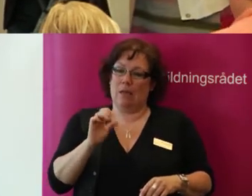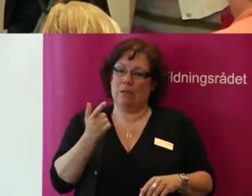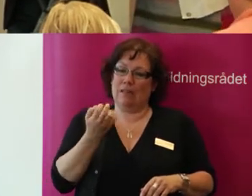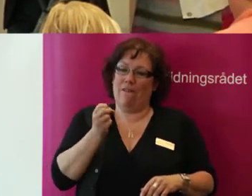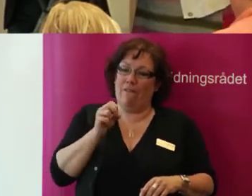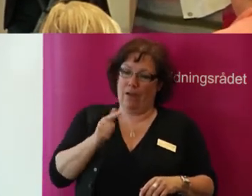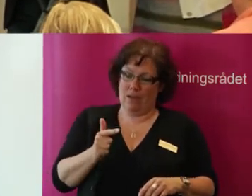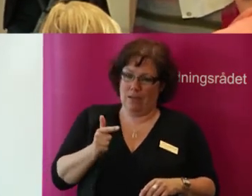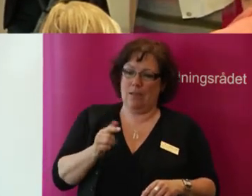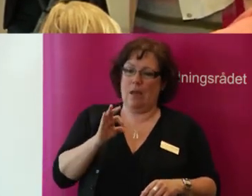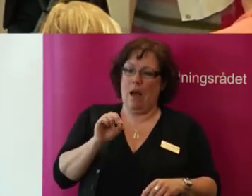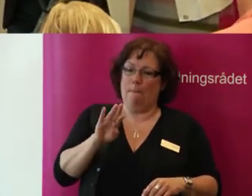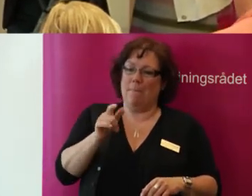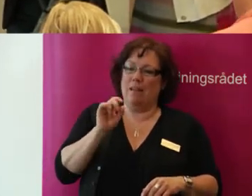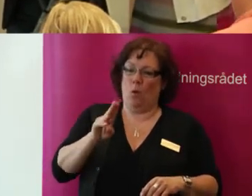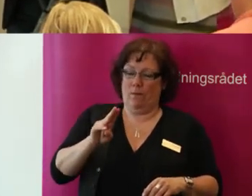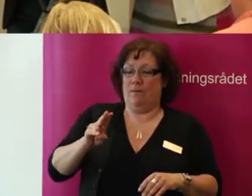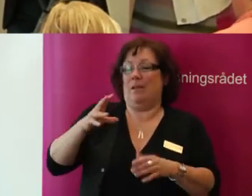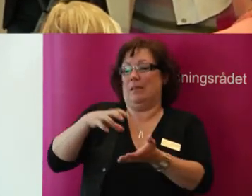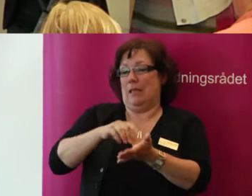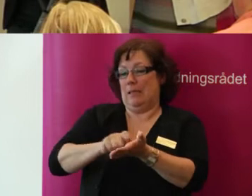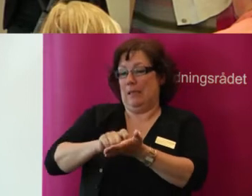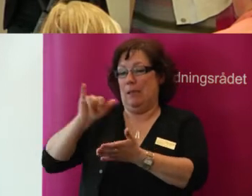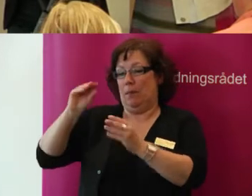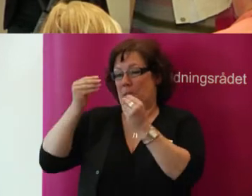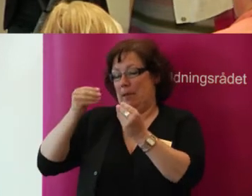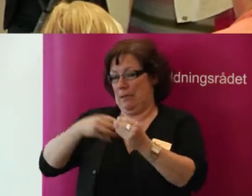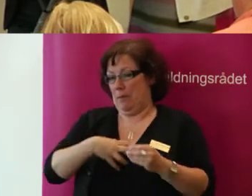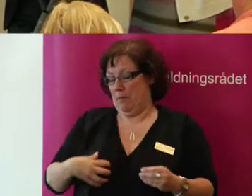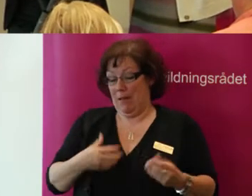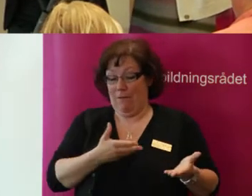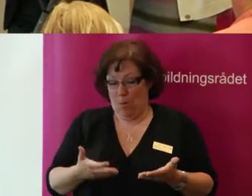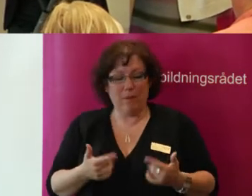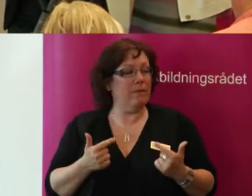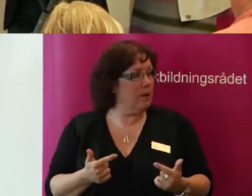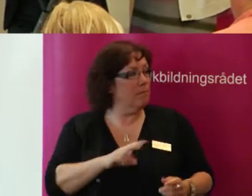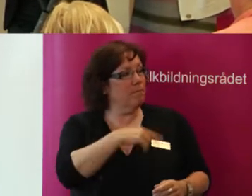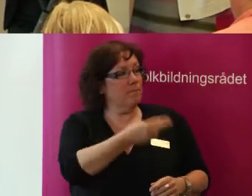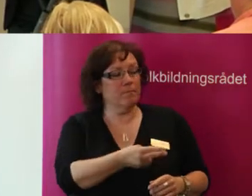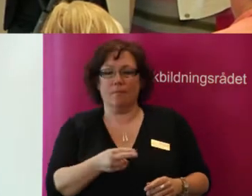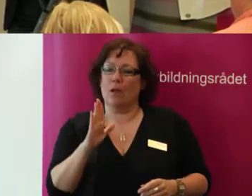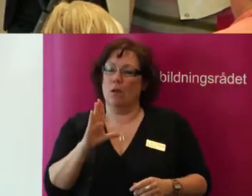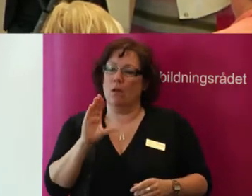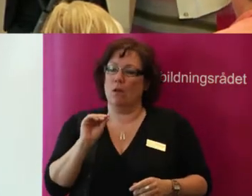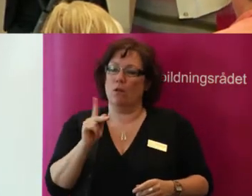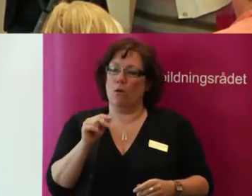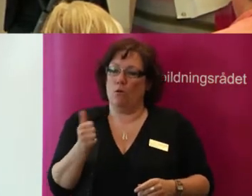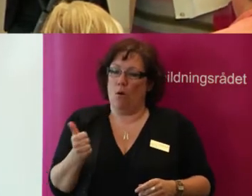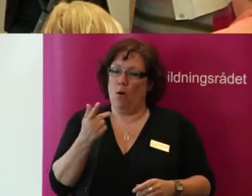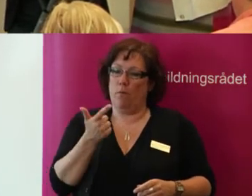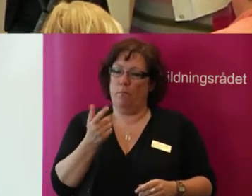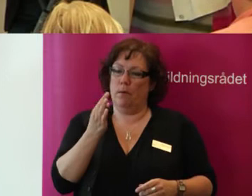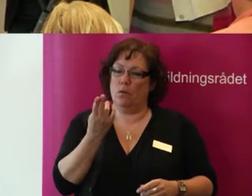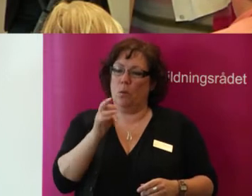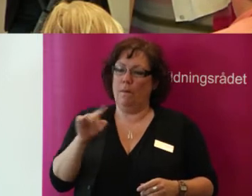Du är statssekreterare på utbildningsdepartementet. Välkommen. Tack. Sen har vi Jakob Tunnell. Du